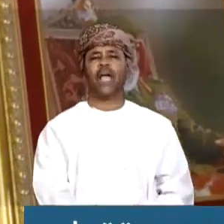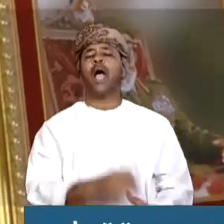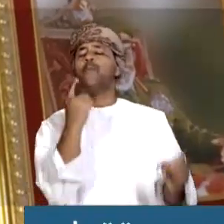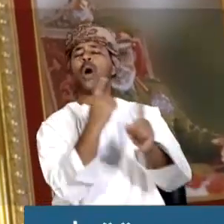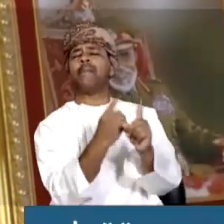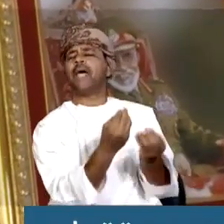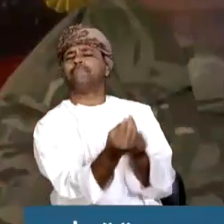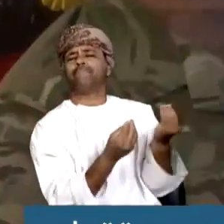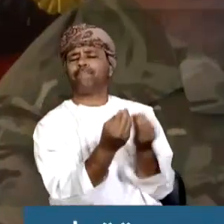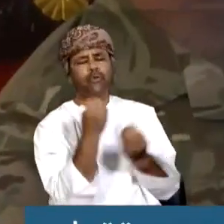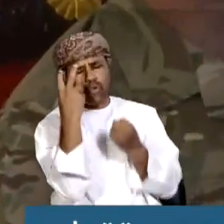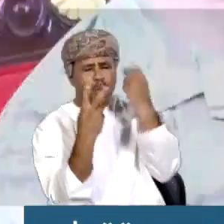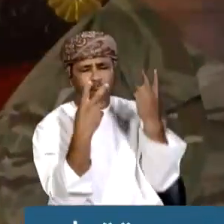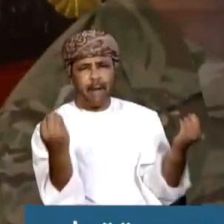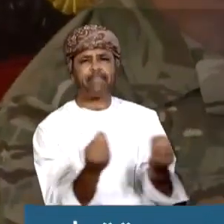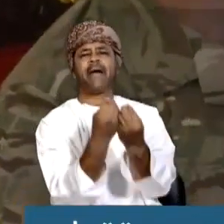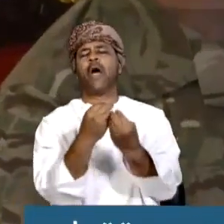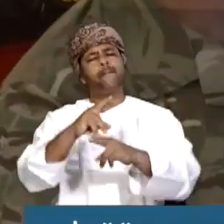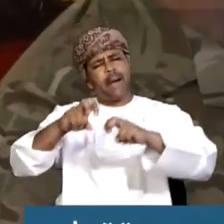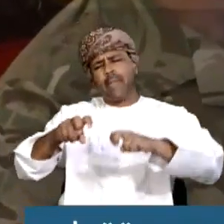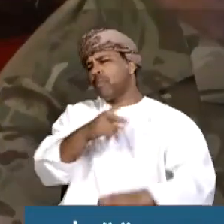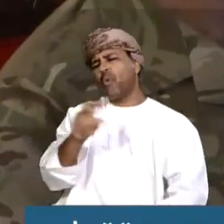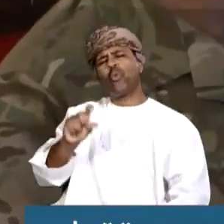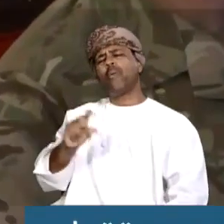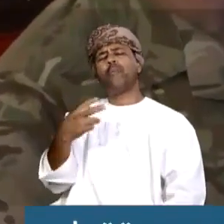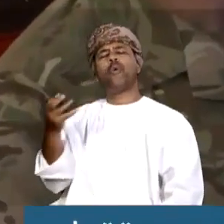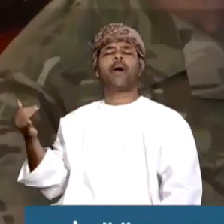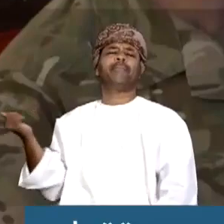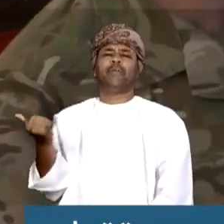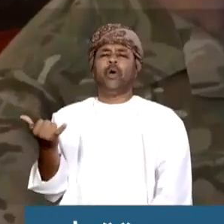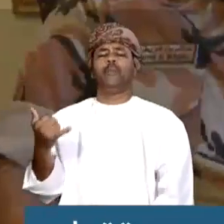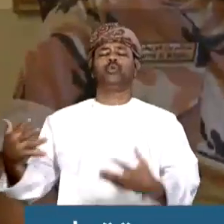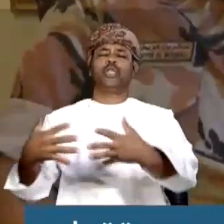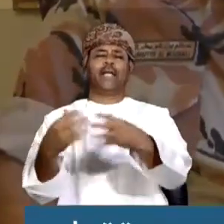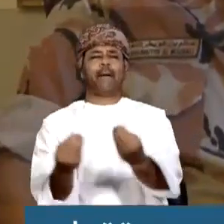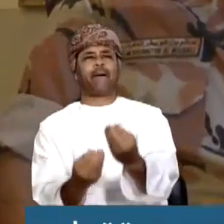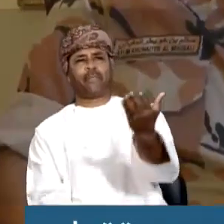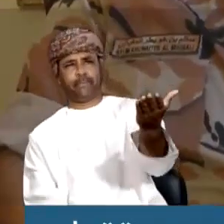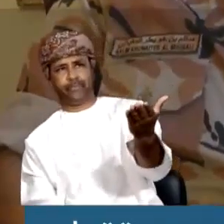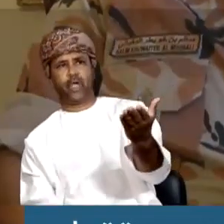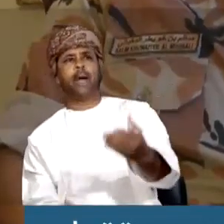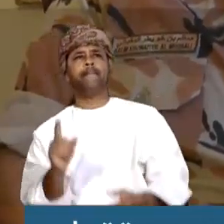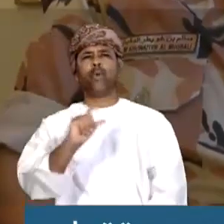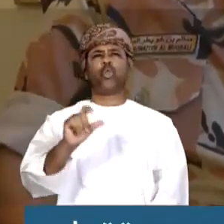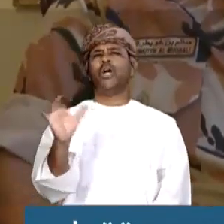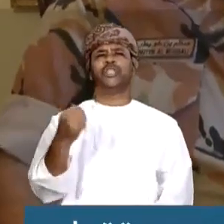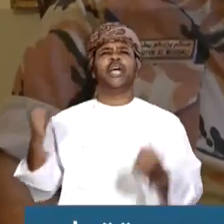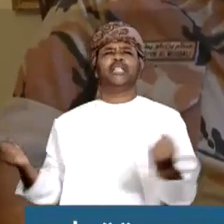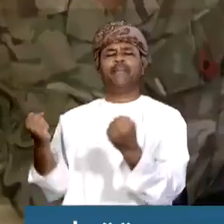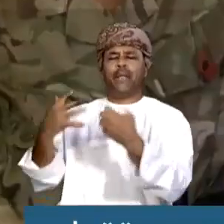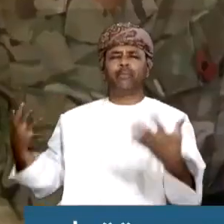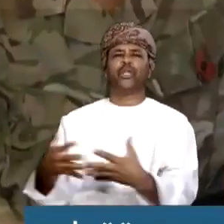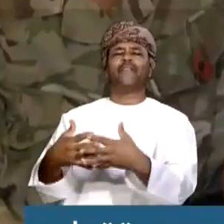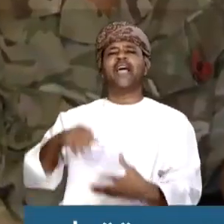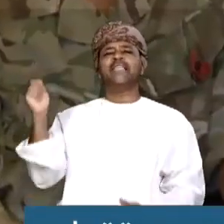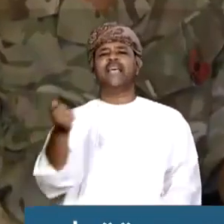خلال المقابلة تبادل وجهات النظر وبحث عدد من الأمور العسكرية ذات الاهتمام المشترك، لا سيما التمرين المشترك